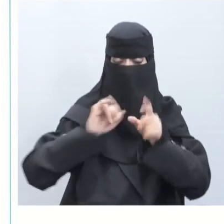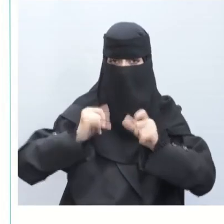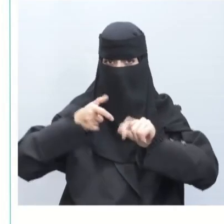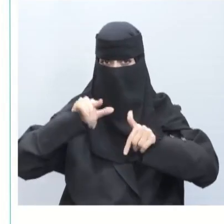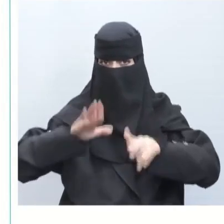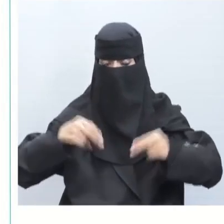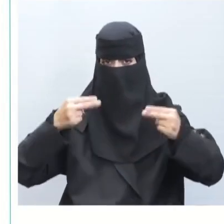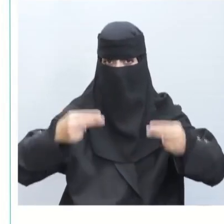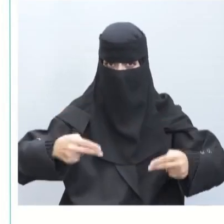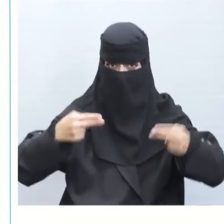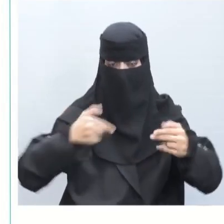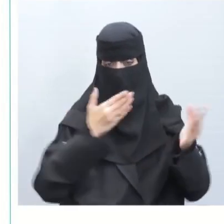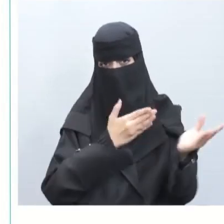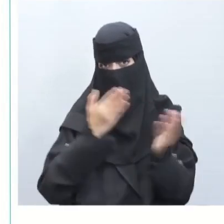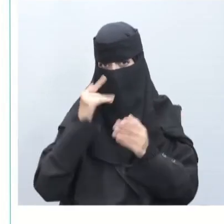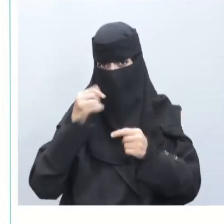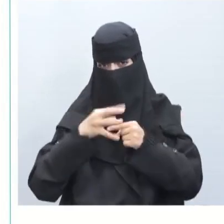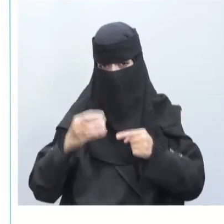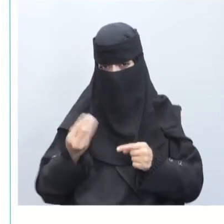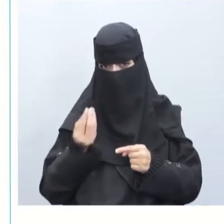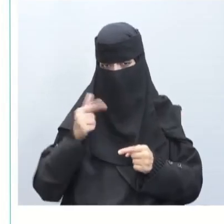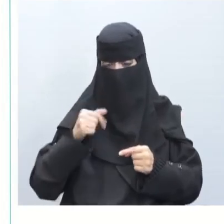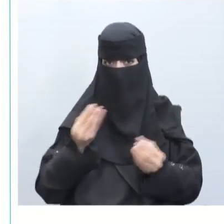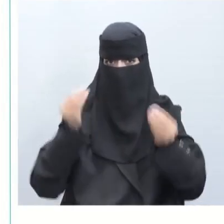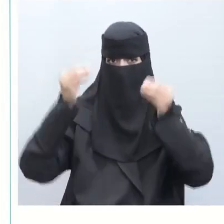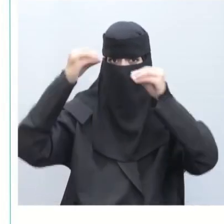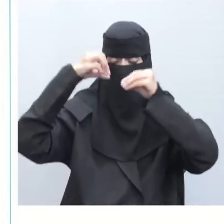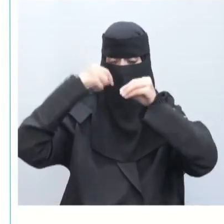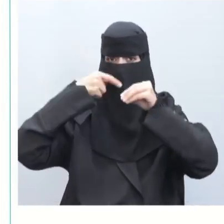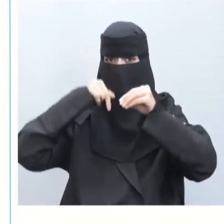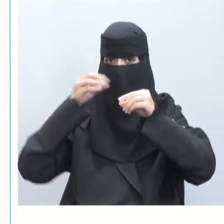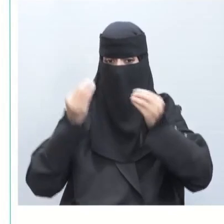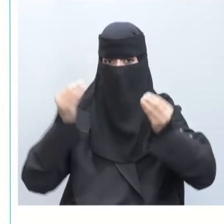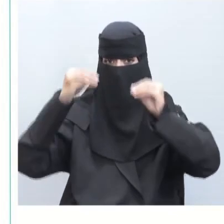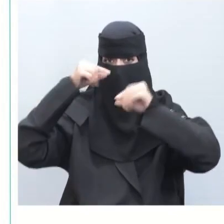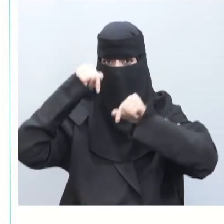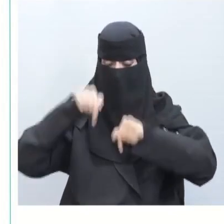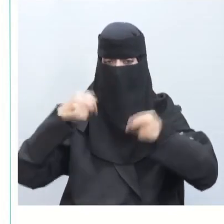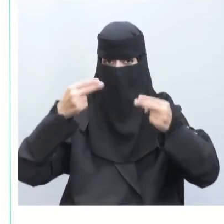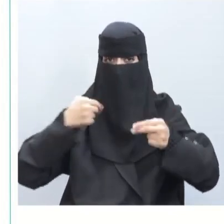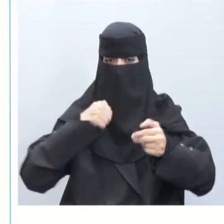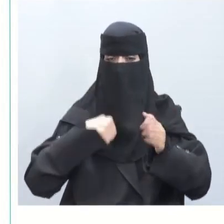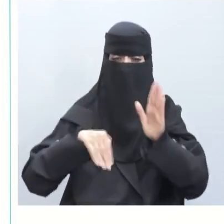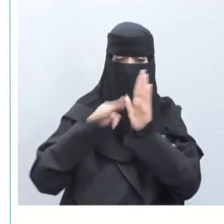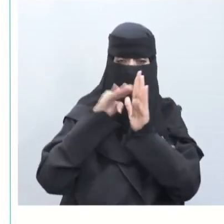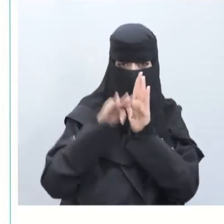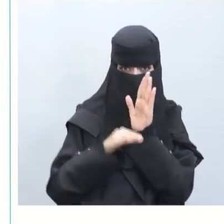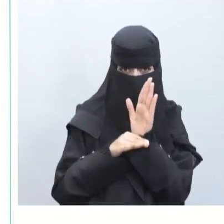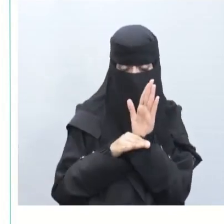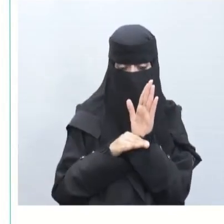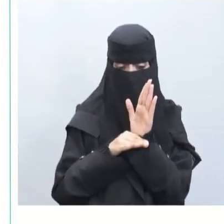الفعاليه او مضيفها تقليص الاستثمار مثلا قد يقلص استثماره في هذه الفعاليه الى الحد